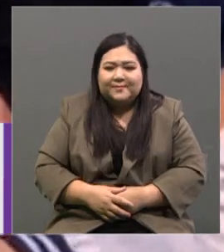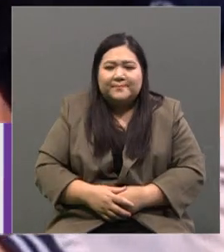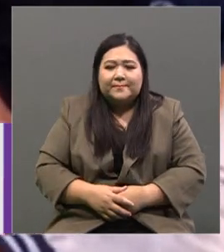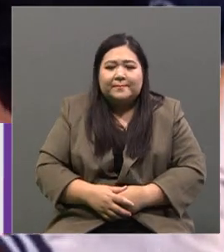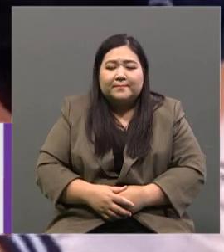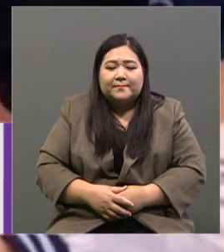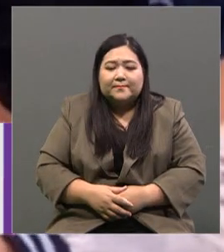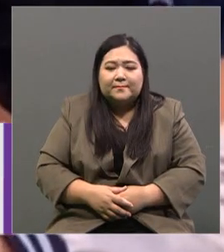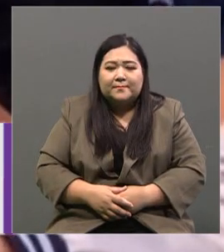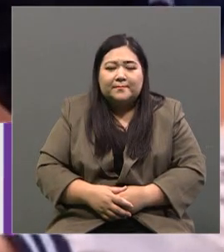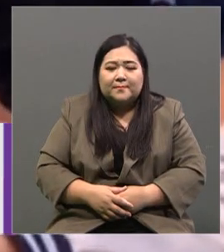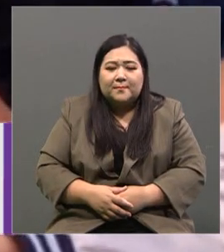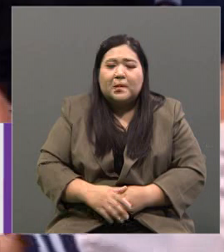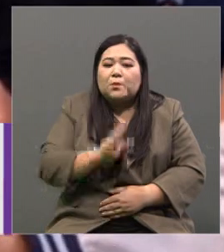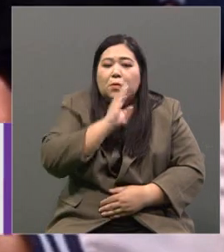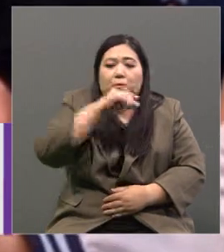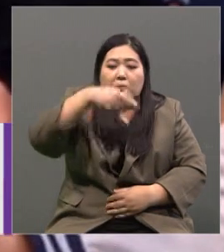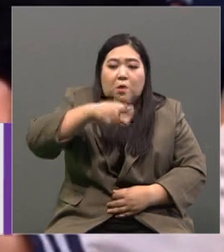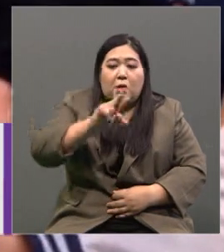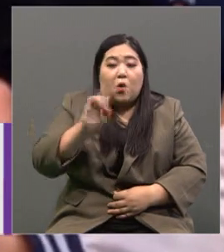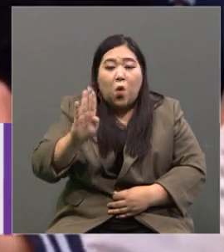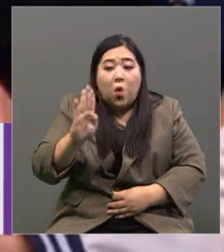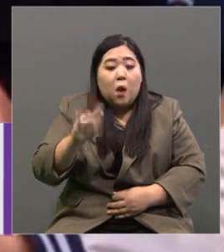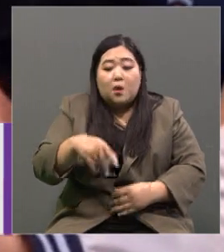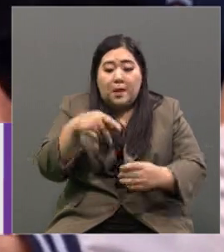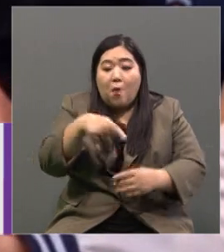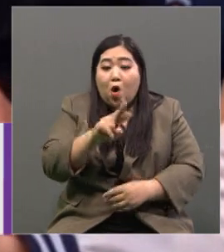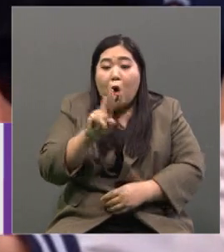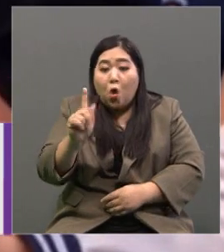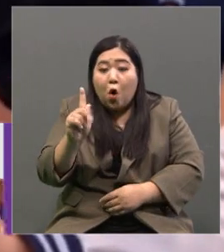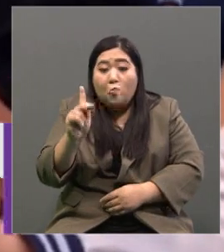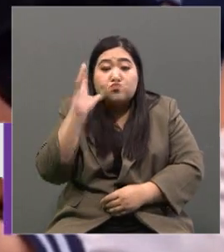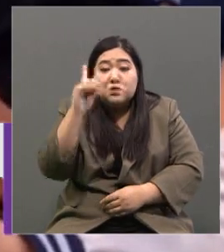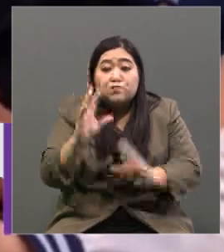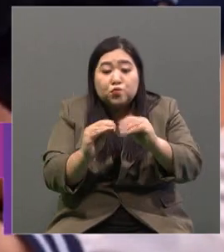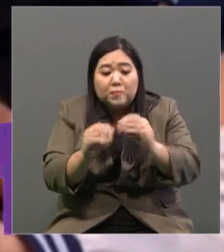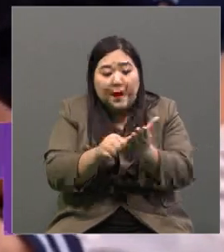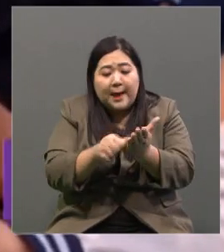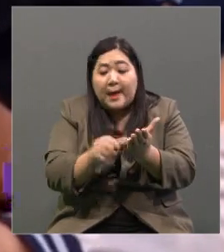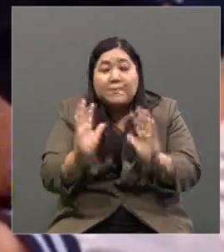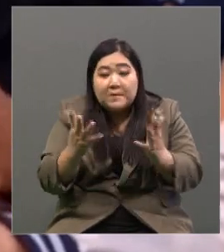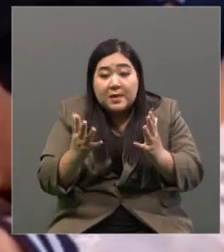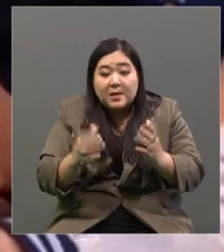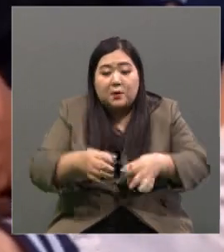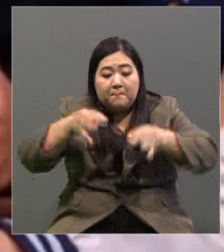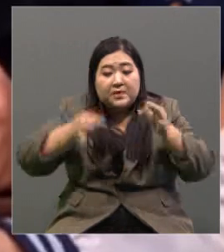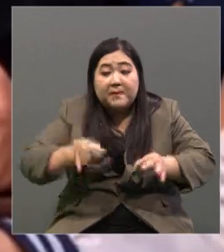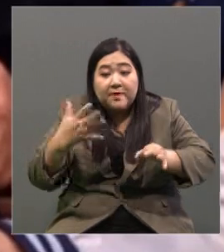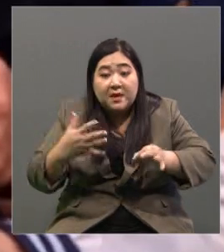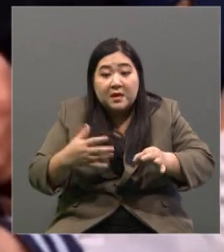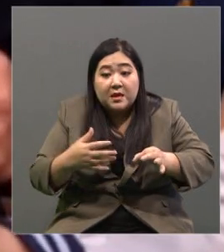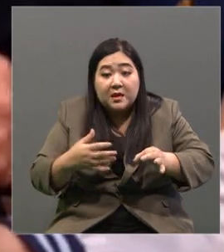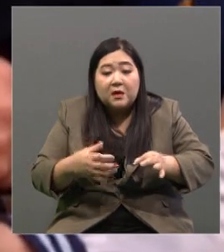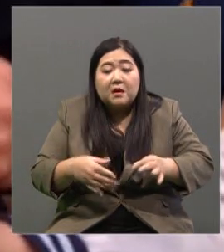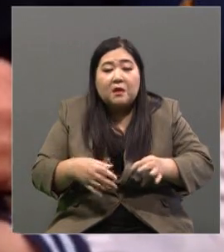ะครับเพราะว่าหากพระราชกำหนดดังกล่าวไม่ผ่านความเห็นชอบแล้วเนี่ยก็จะไม่มีผลบังคับใช้ต้องกลับไปยึดตาม